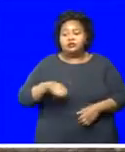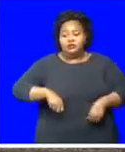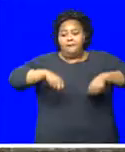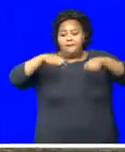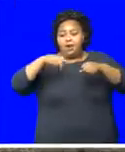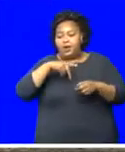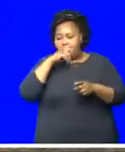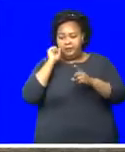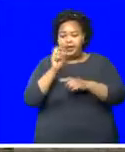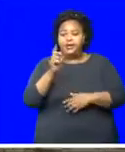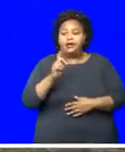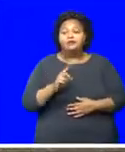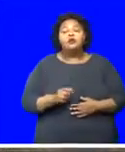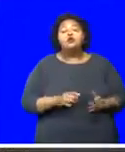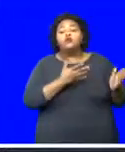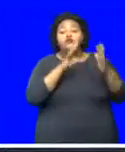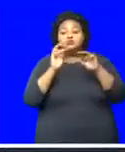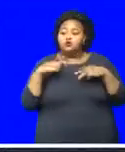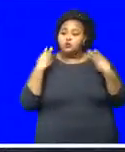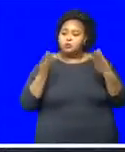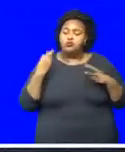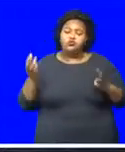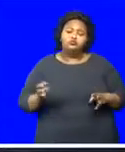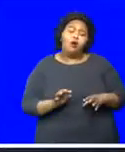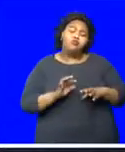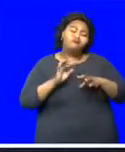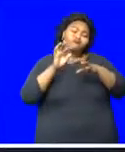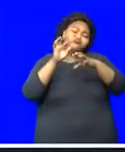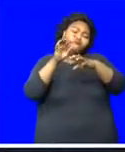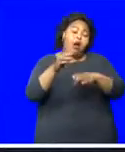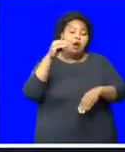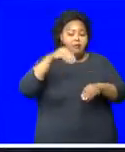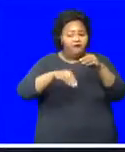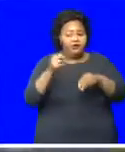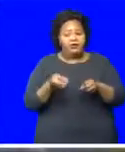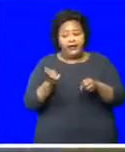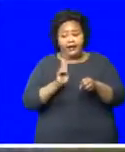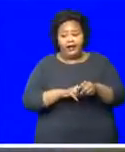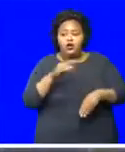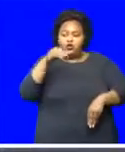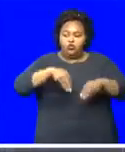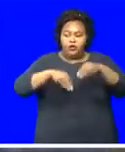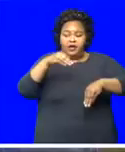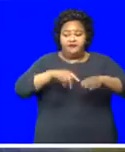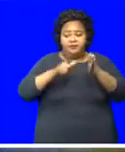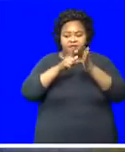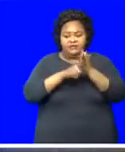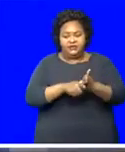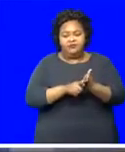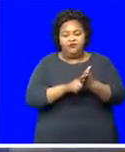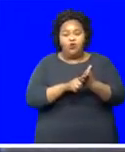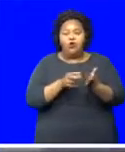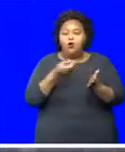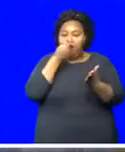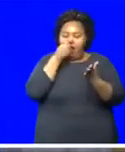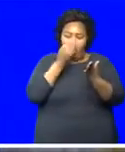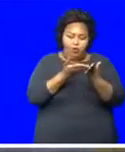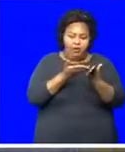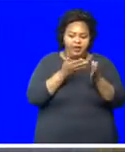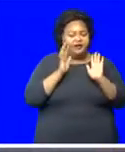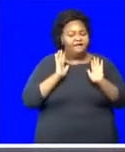ngebuningi baso sitowuvota phinze salandzela yonke imigomo yetelikhetho. Kuhamba kahle kakhulu,